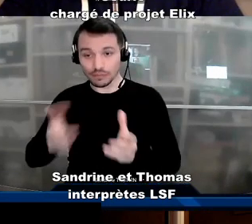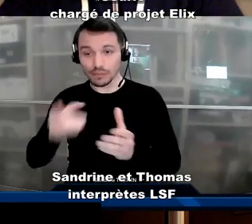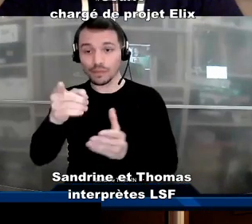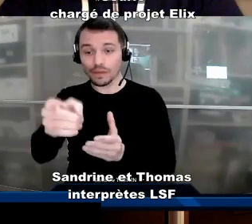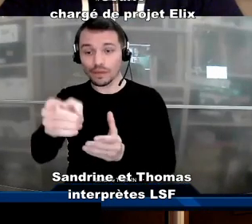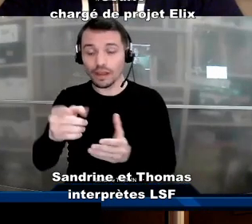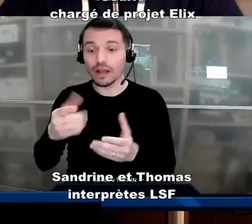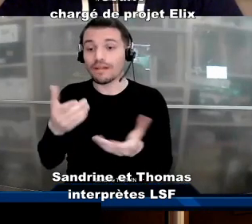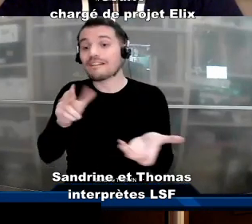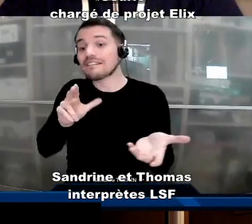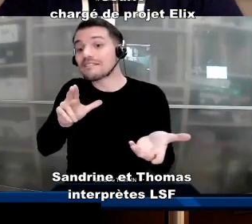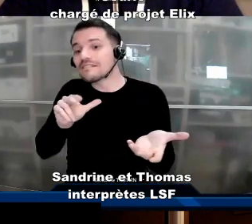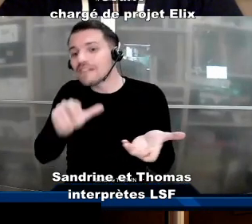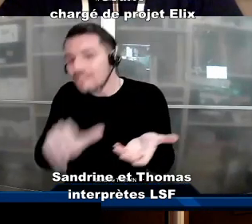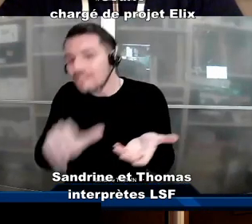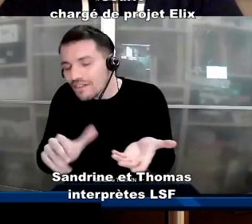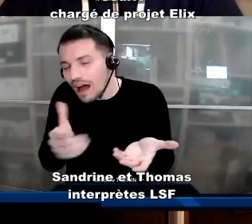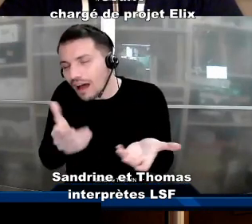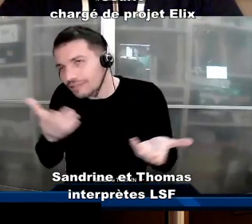là, c'est un petit peu un scoop, hein, qu'on réserve